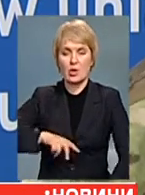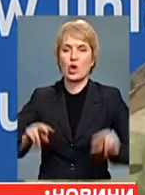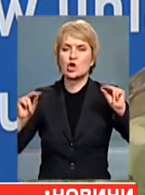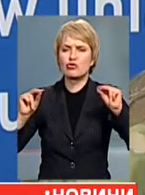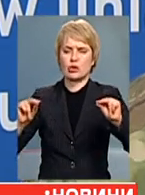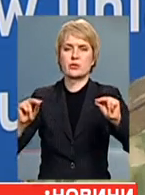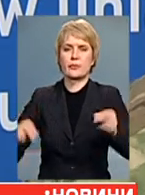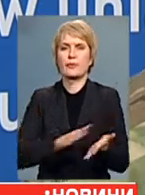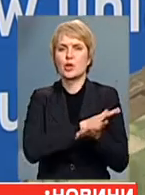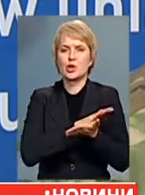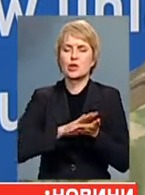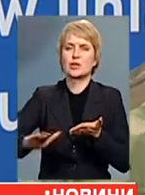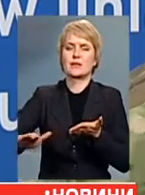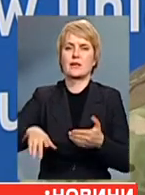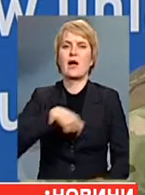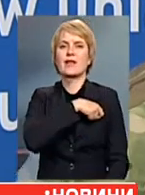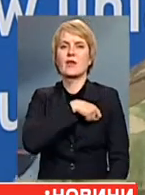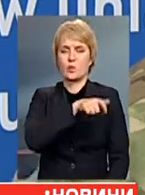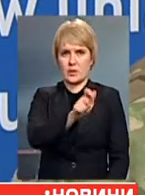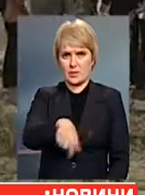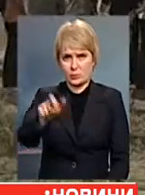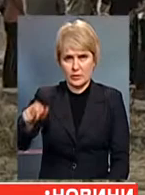честных, чистых народных депутатов.